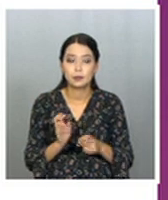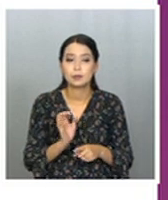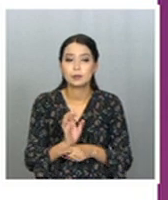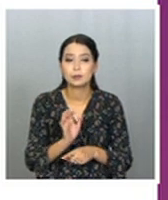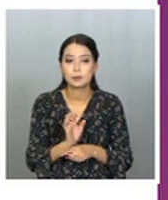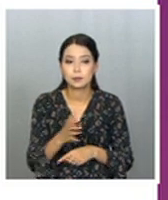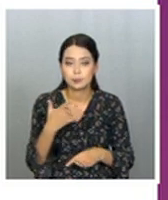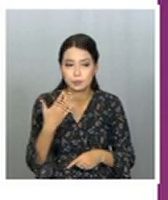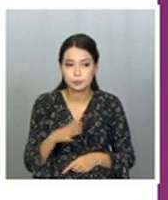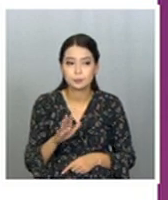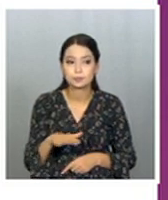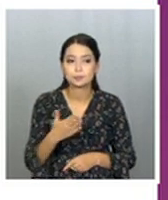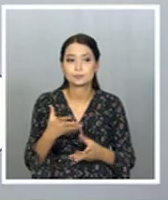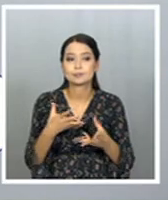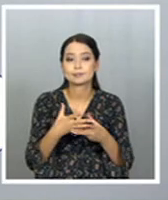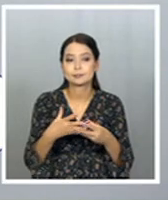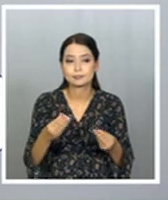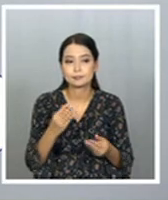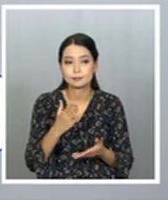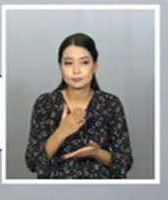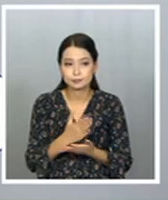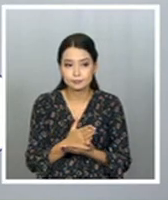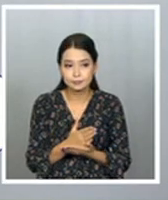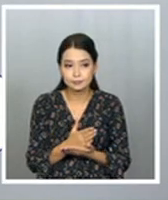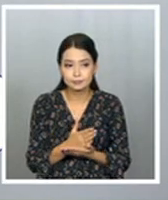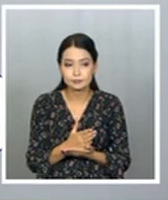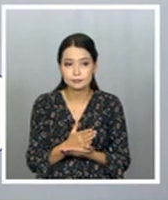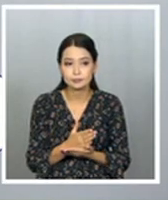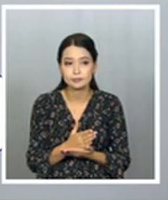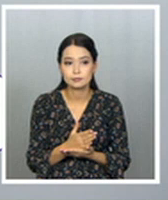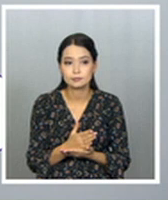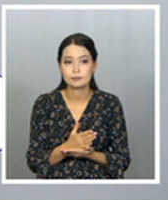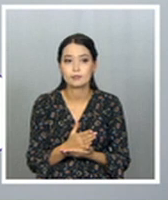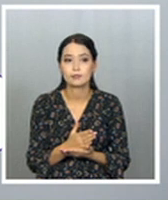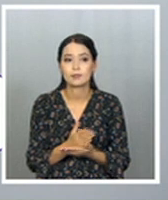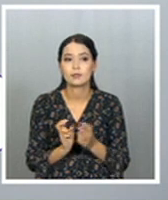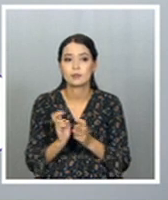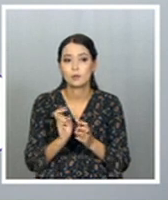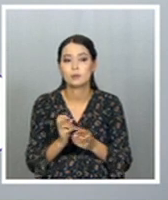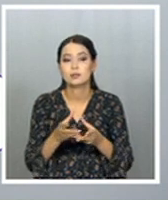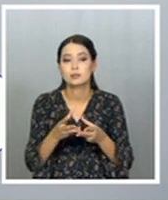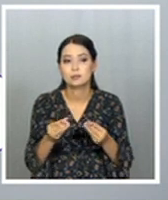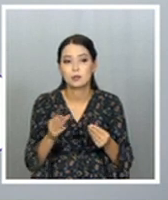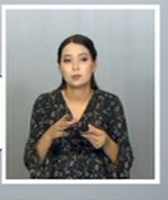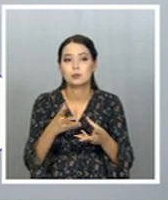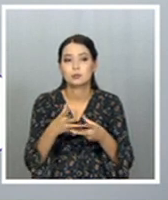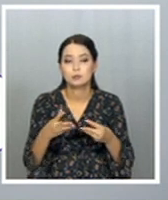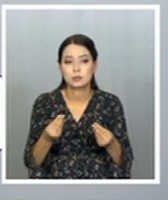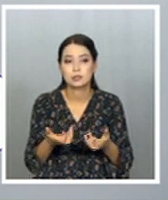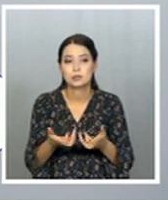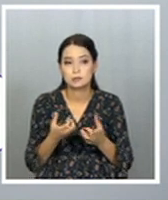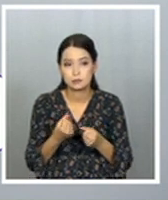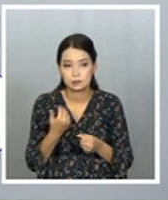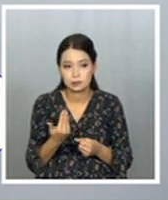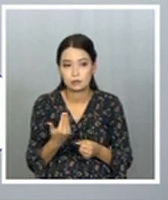оны байыту фабрикаларында байытады. Одан концентрат алынады. Алынған концентратты